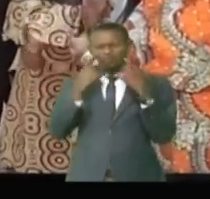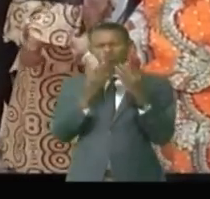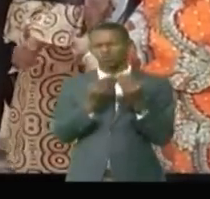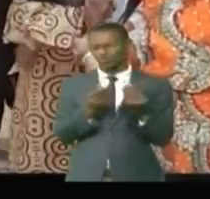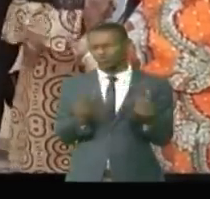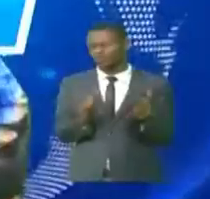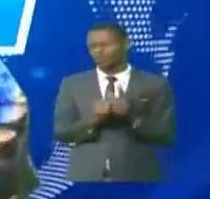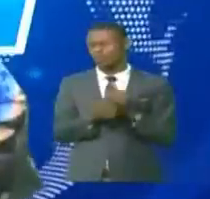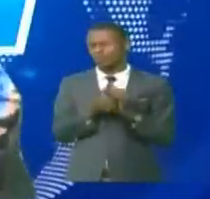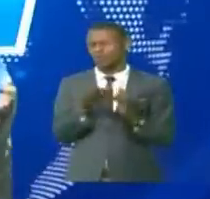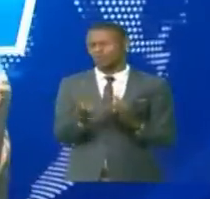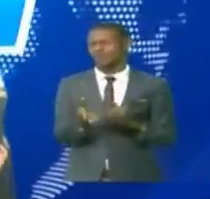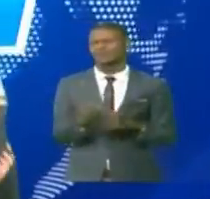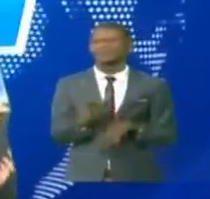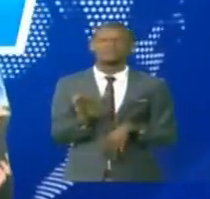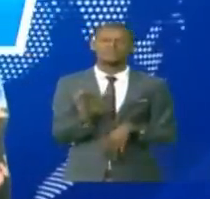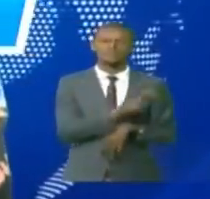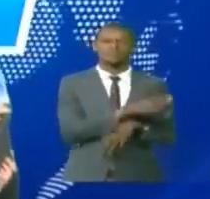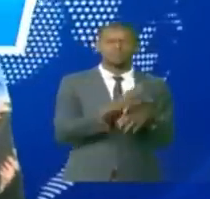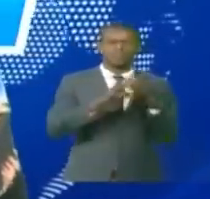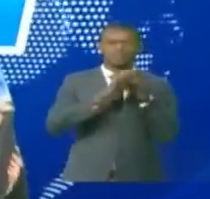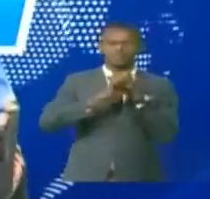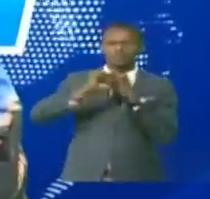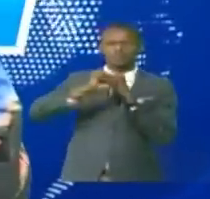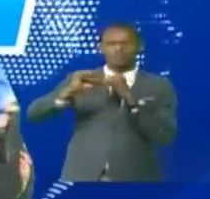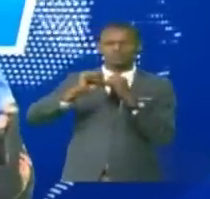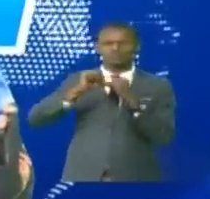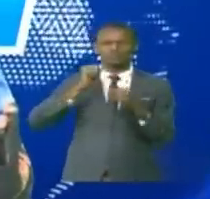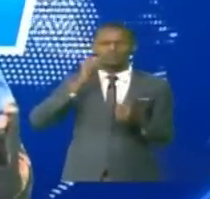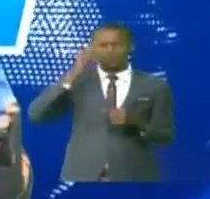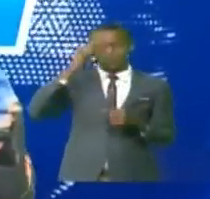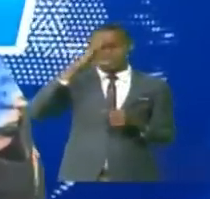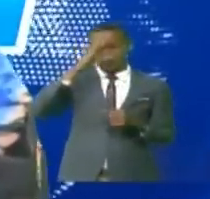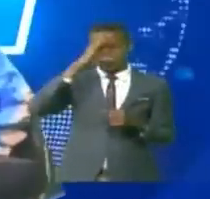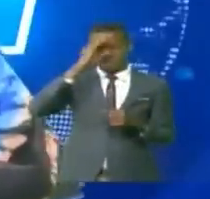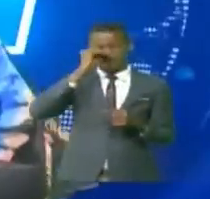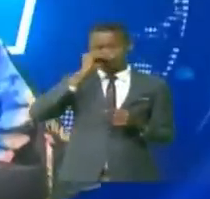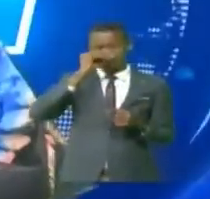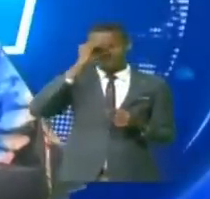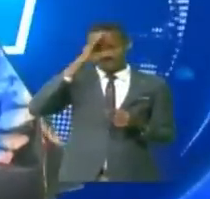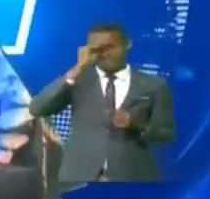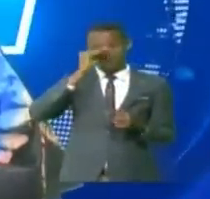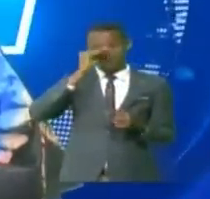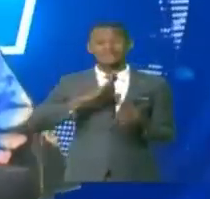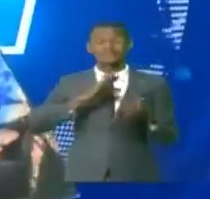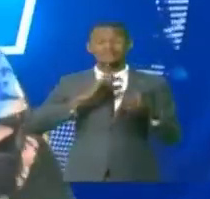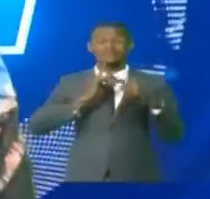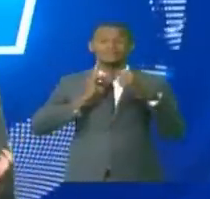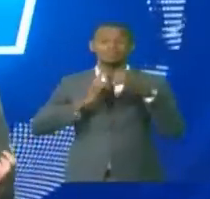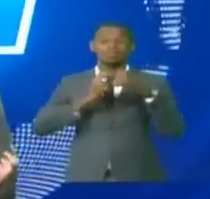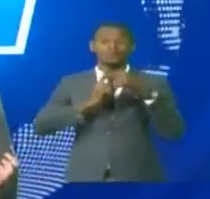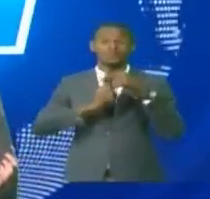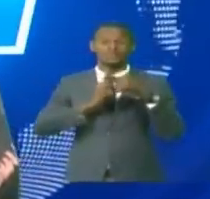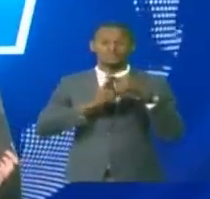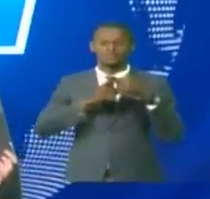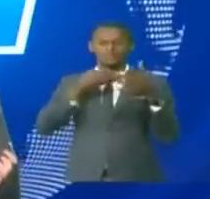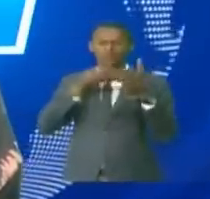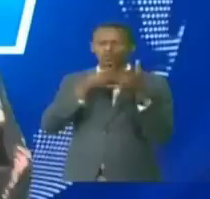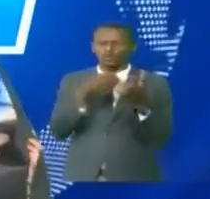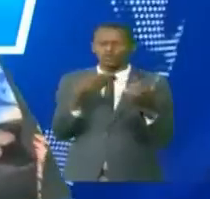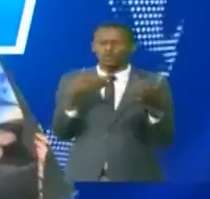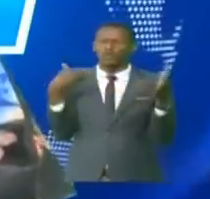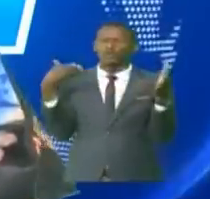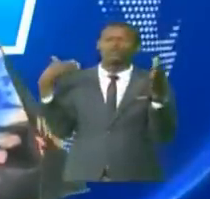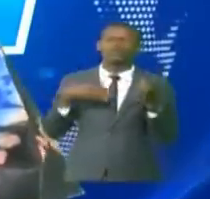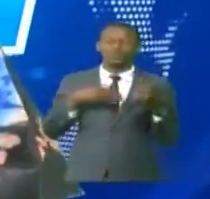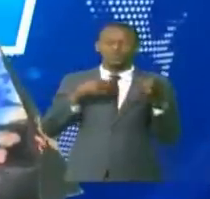dans notre pays. La promotion de la masculinité positive, la lutte contre les inégalités liées au genre et tant d'autres